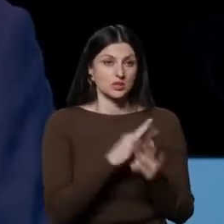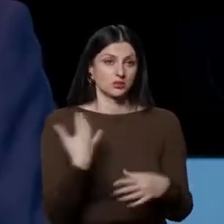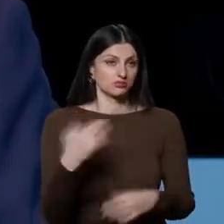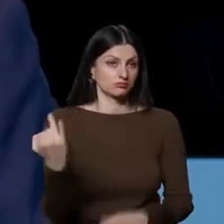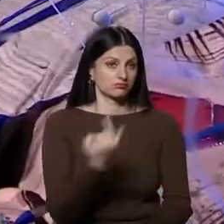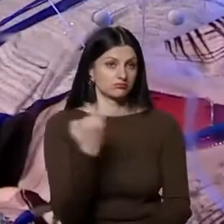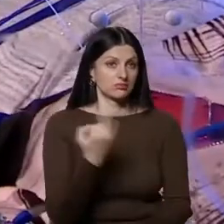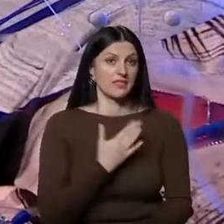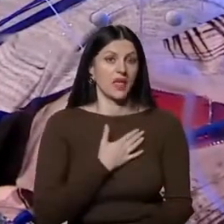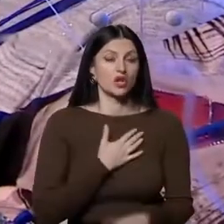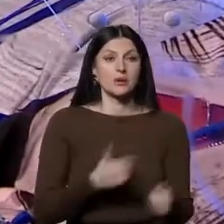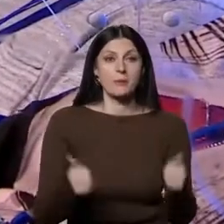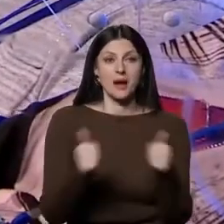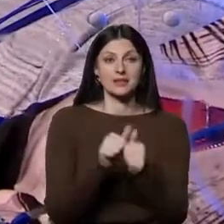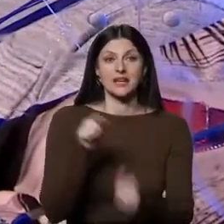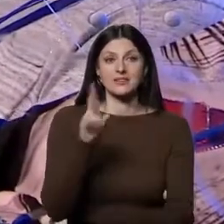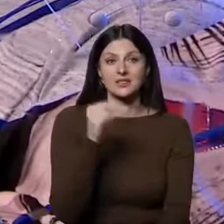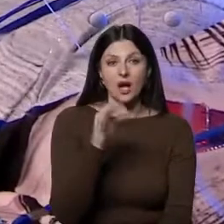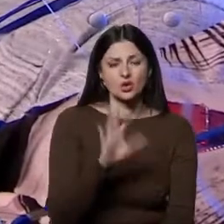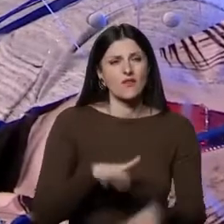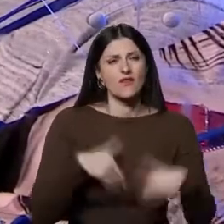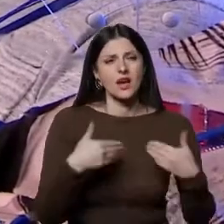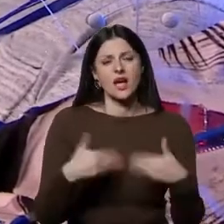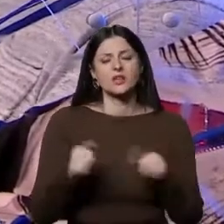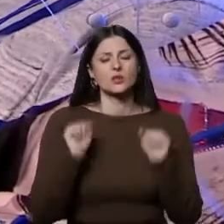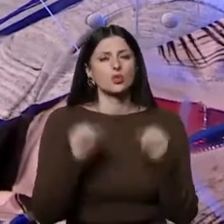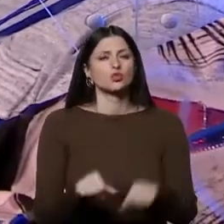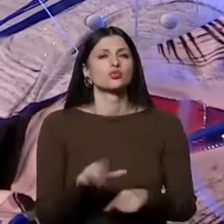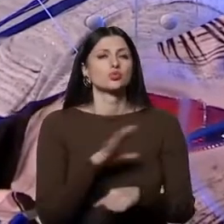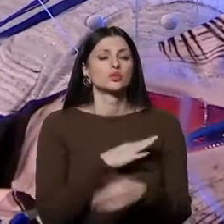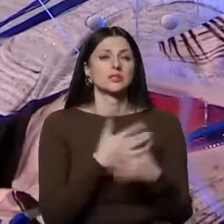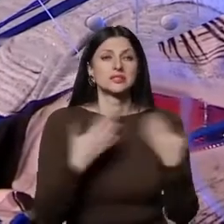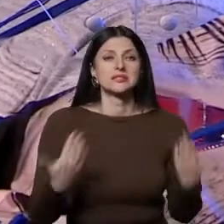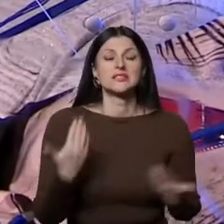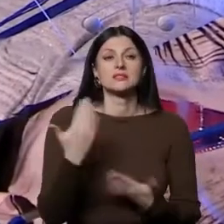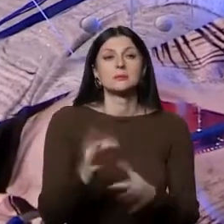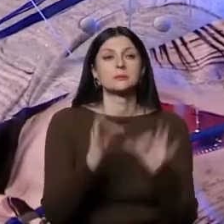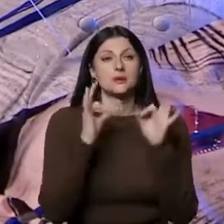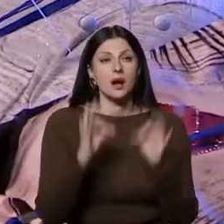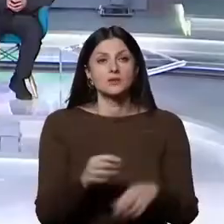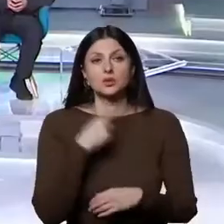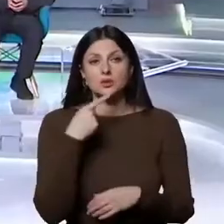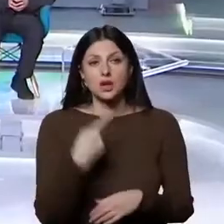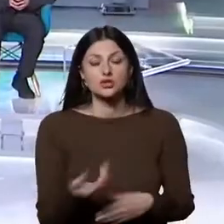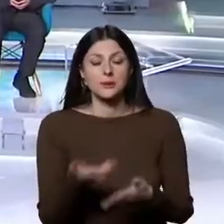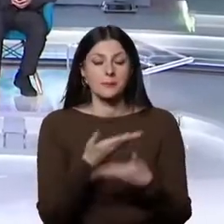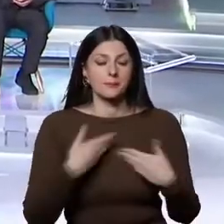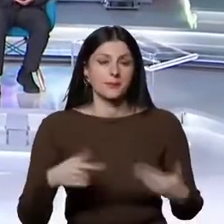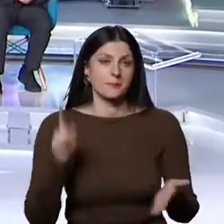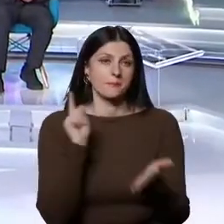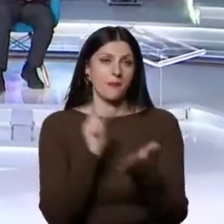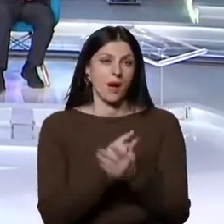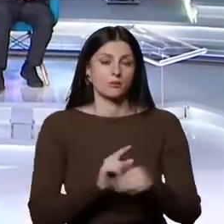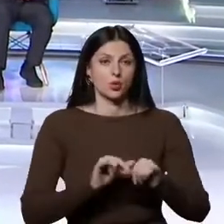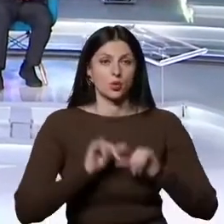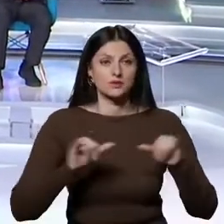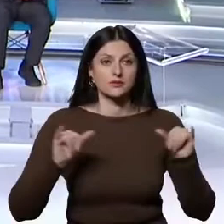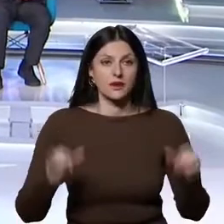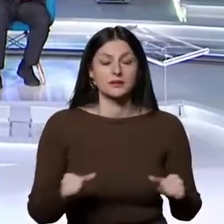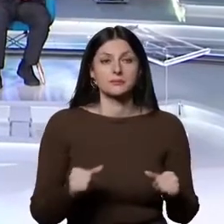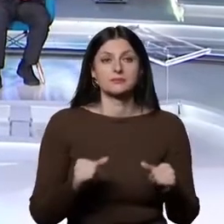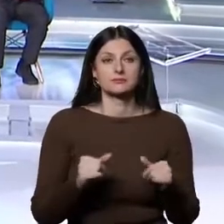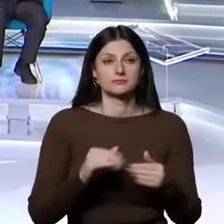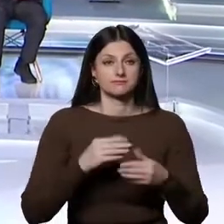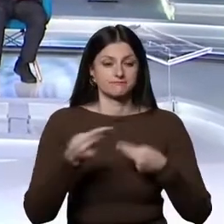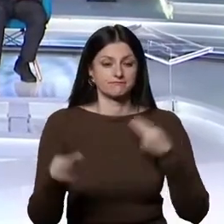наших партнерів НАТО. Тому варіанти можуть бути різні. Але ви правильно кажете, нам маємо їх розвивати. Підписана рамкова угода